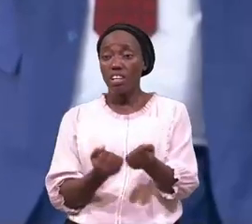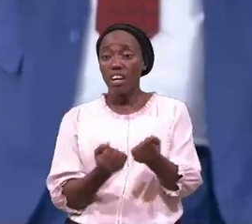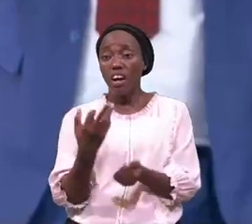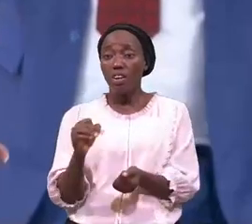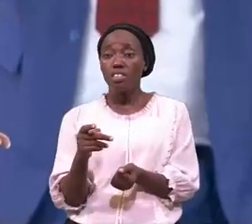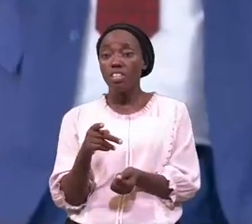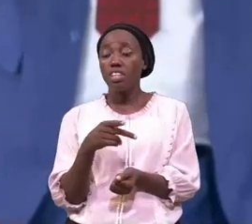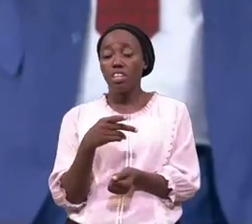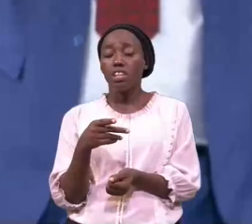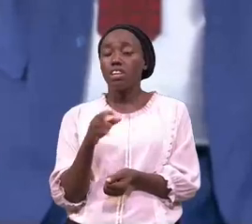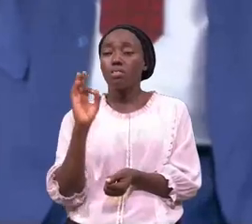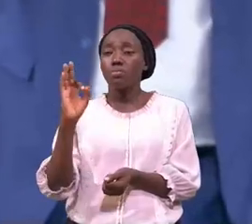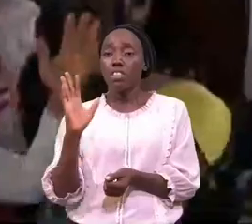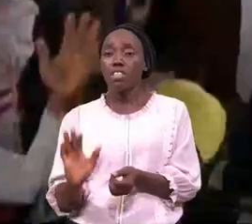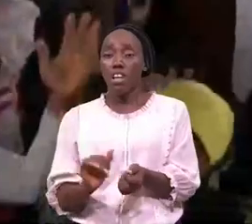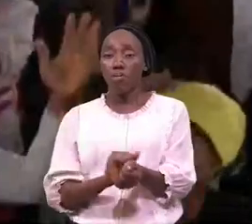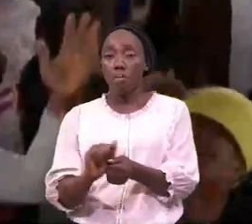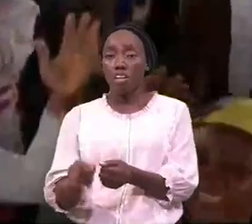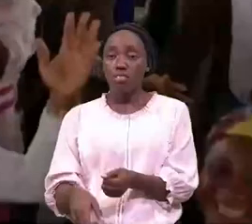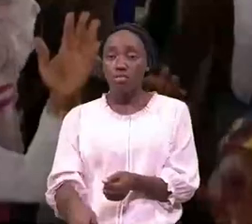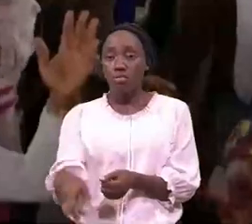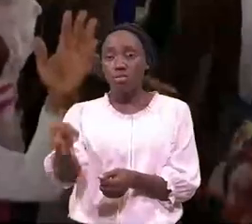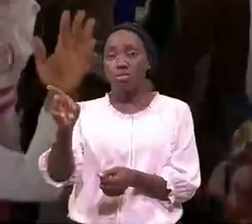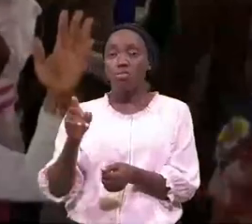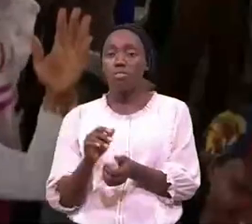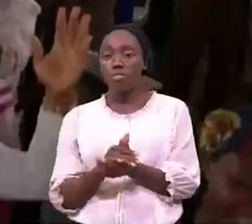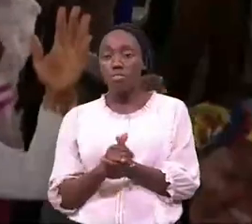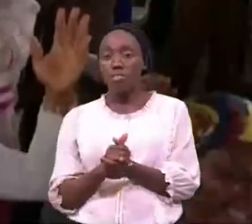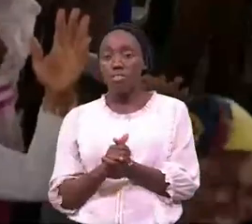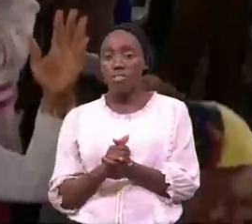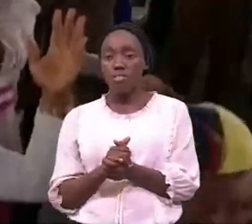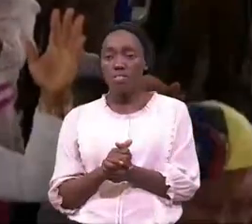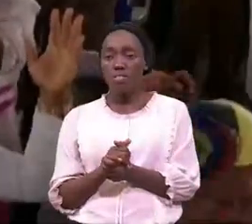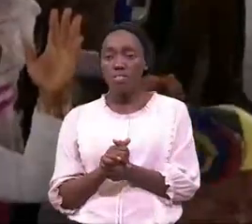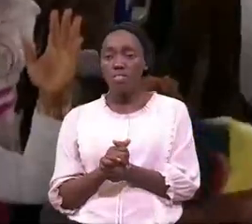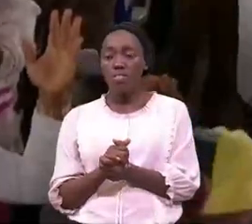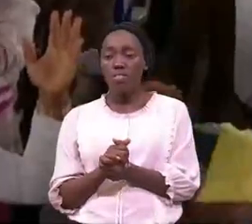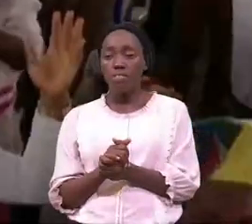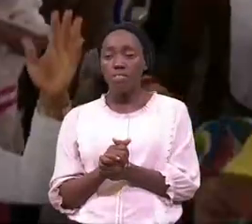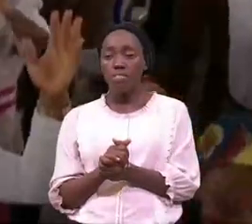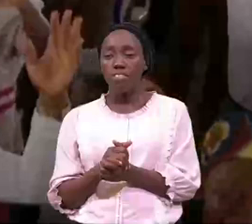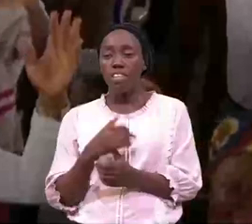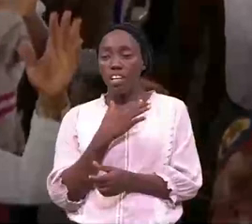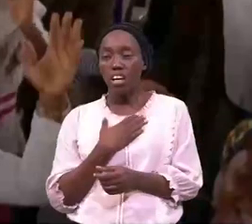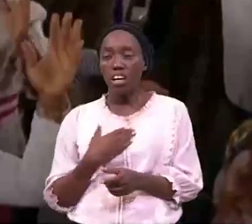Regardez là où les traces des pneus du pasteur, du véhicule du pasteur gare.